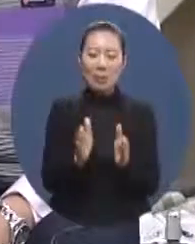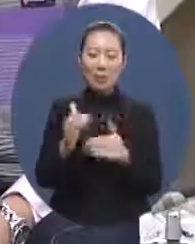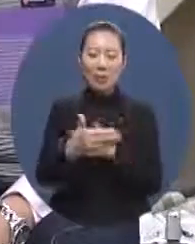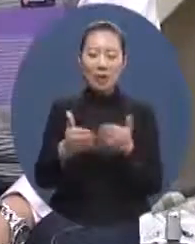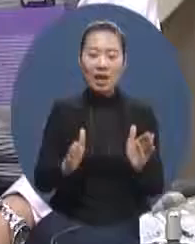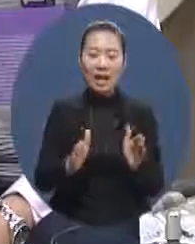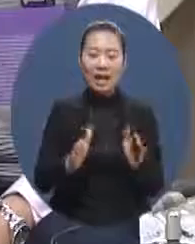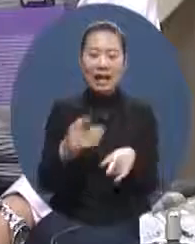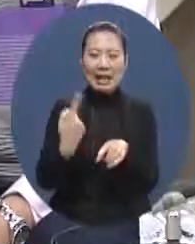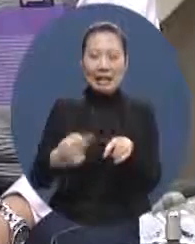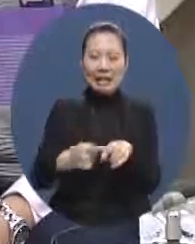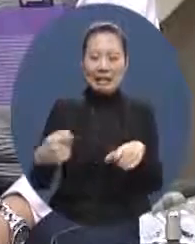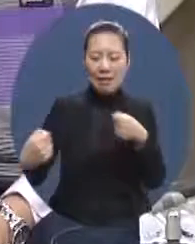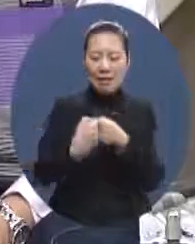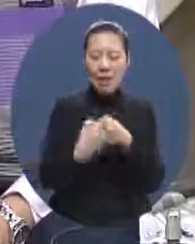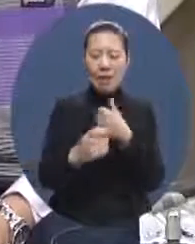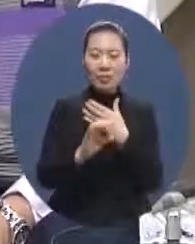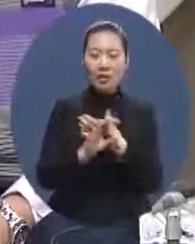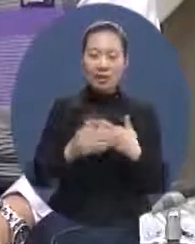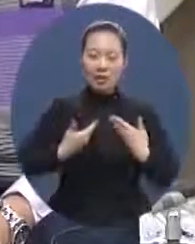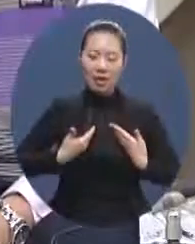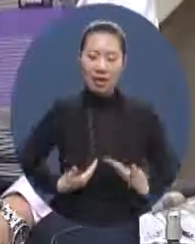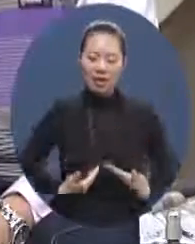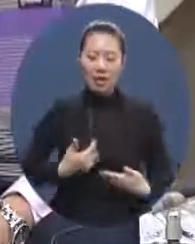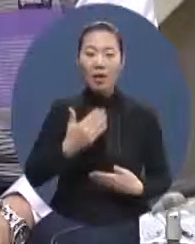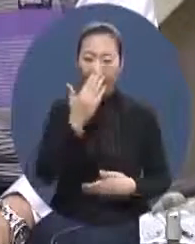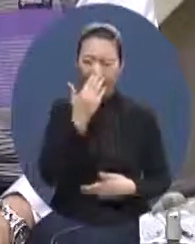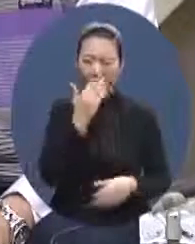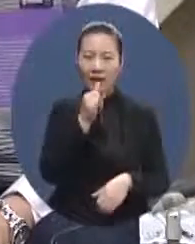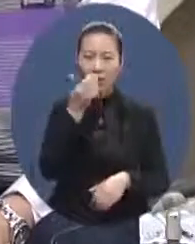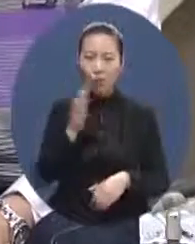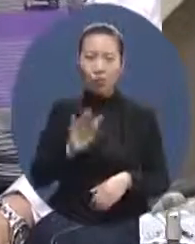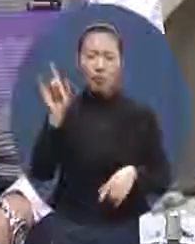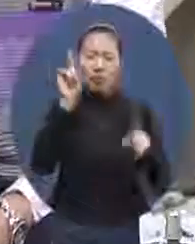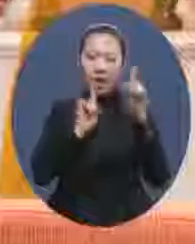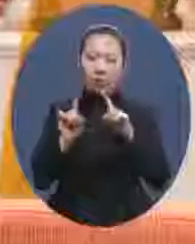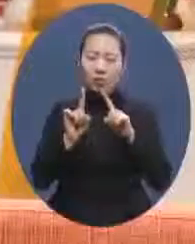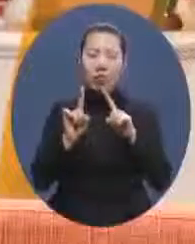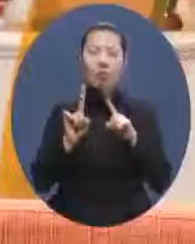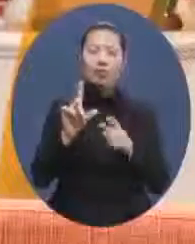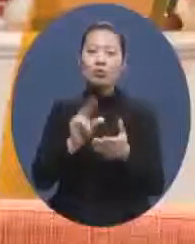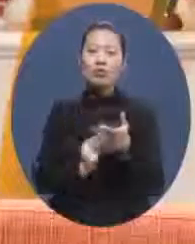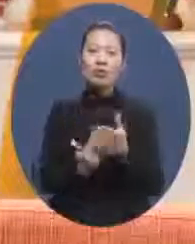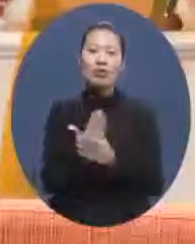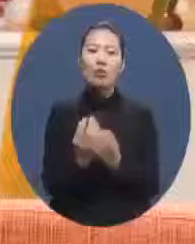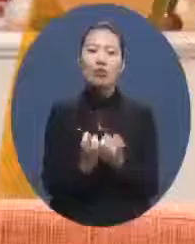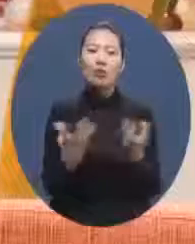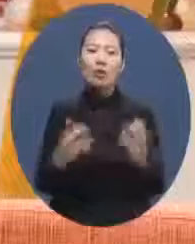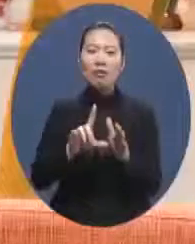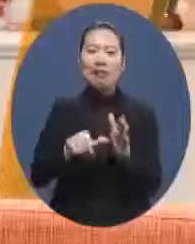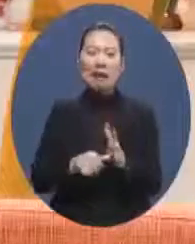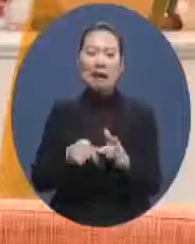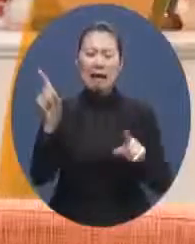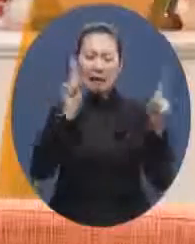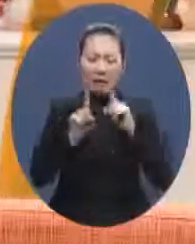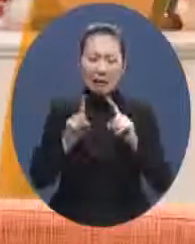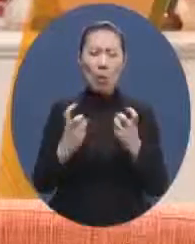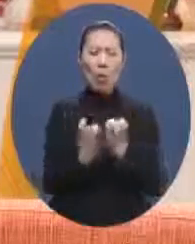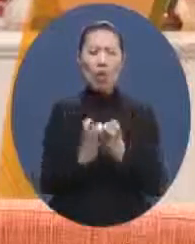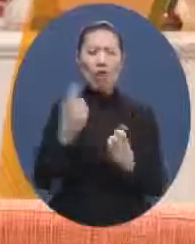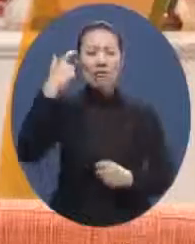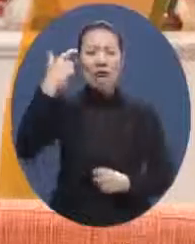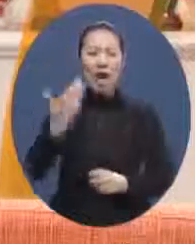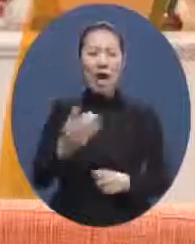칼싸움을 하다 보면 아무리 얌전한 아이들일지라도 다치는 건 피할 수가 그럼요. 없어요. 그럴 때, 아유, 왜 다치고 그래? 라고 하는 거는